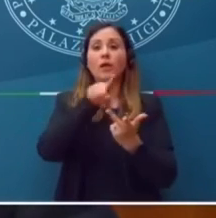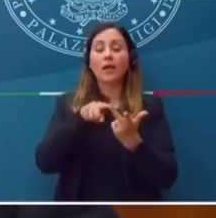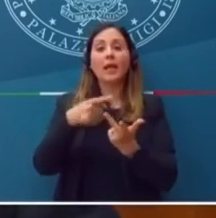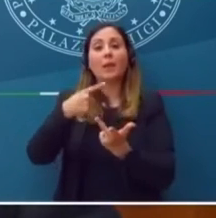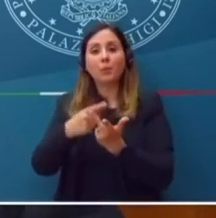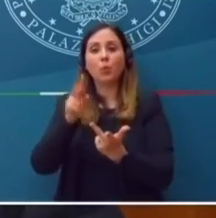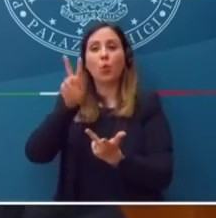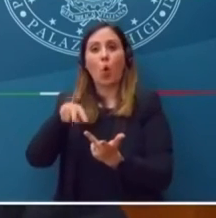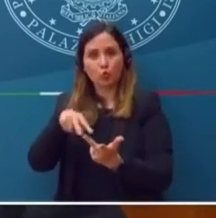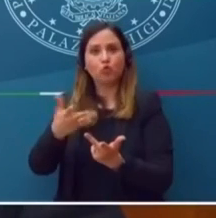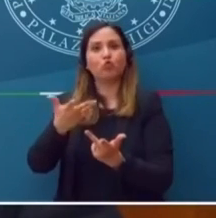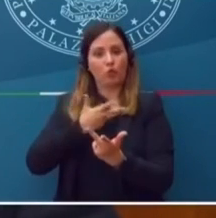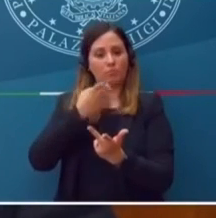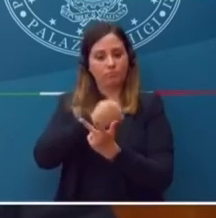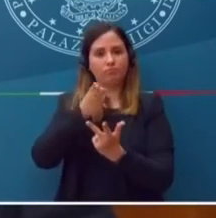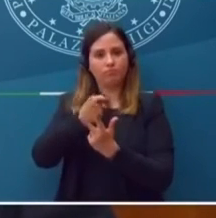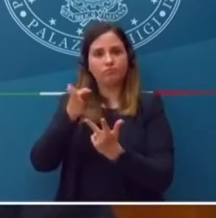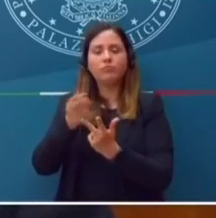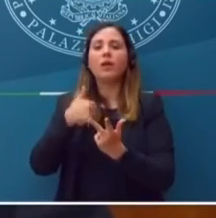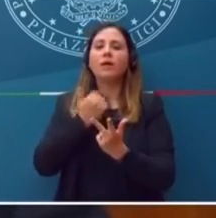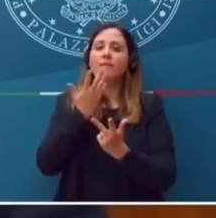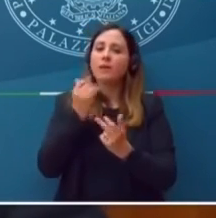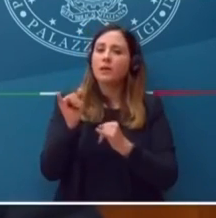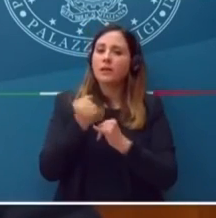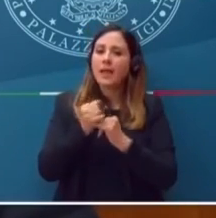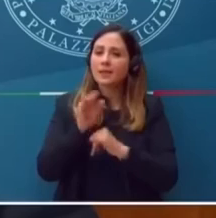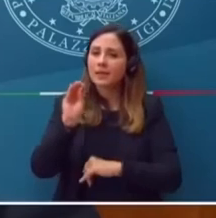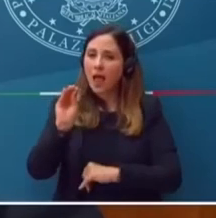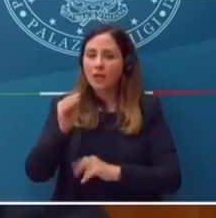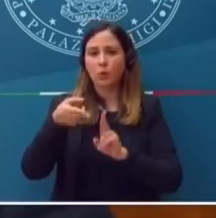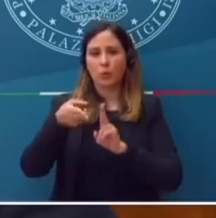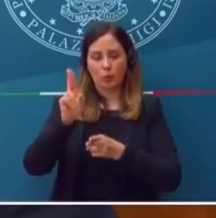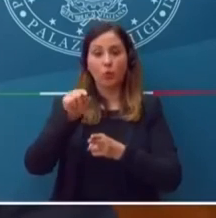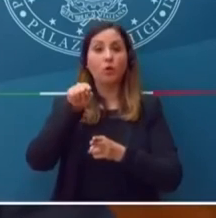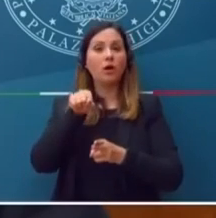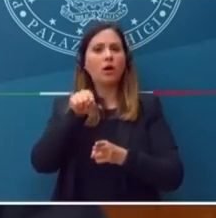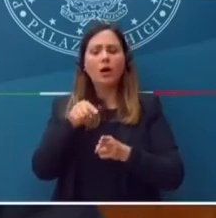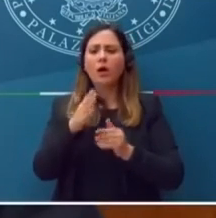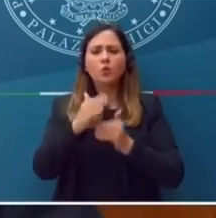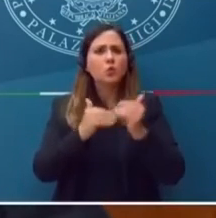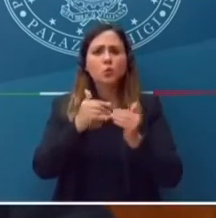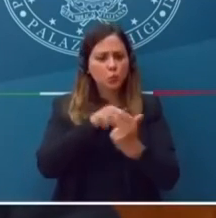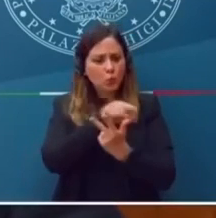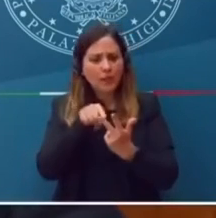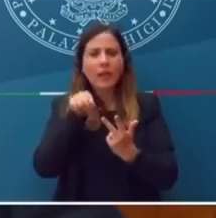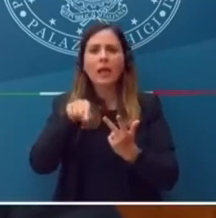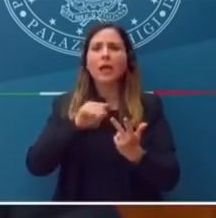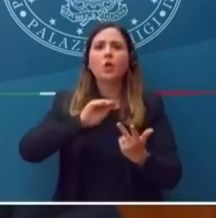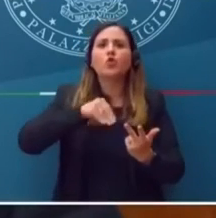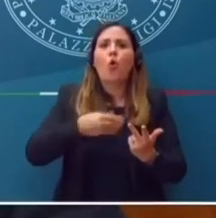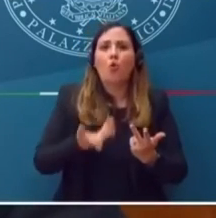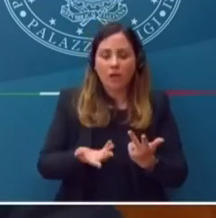volevo chiederle qualche dettaglio in più, cioè queste strutture dove saranno insediate, chi ne farà parte, quante